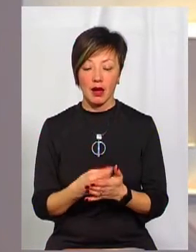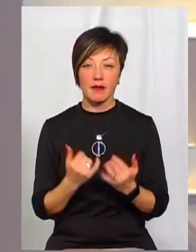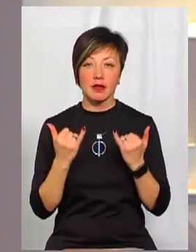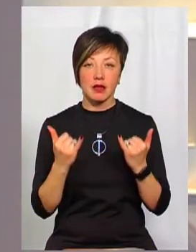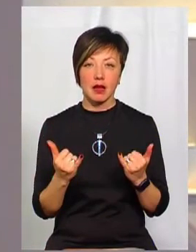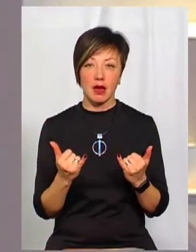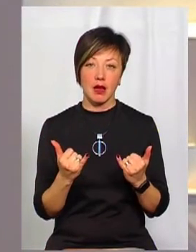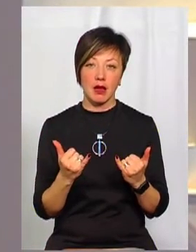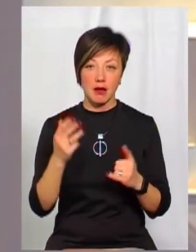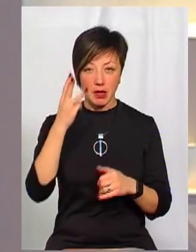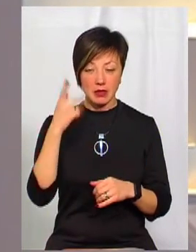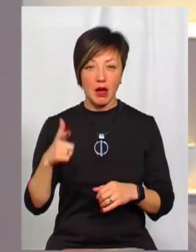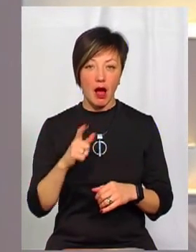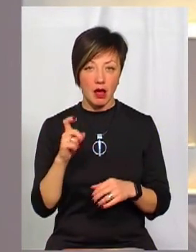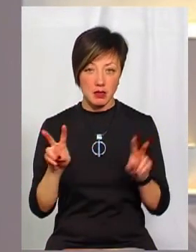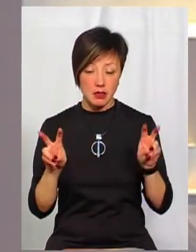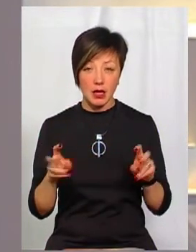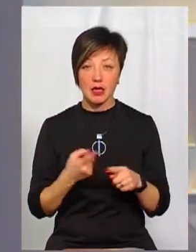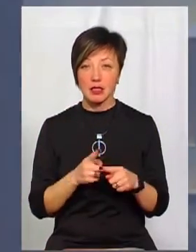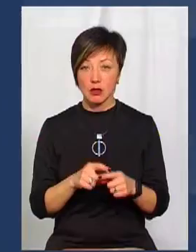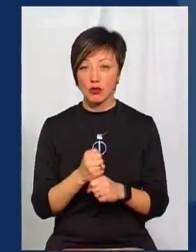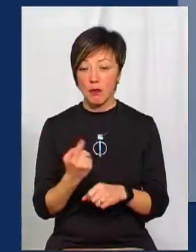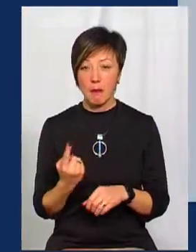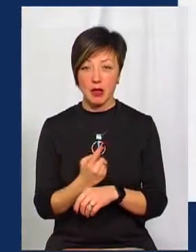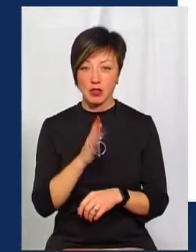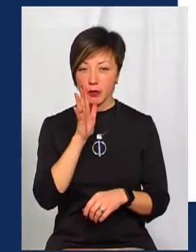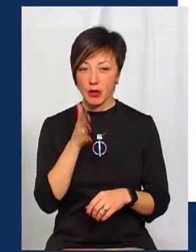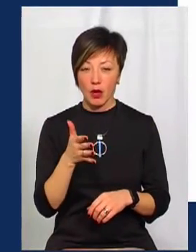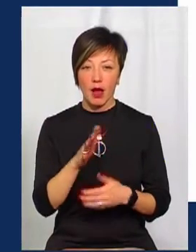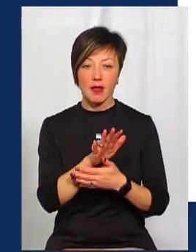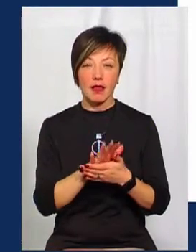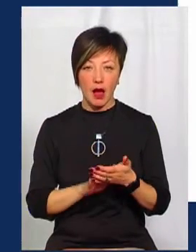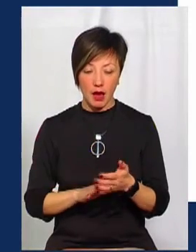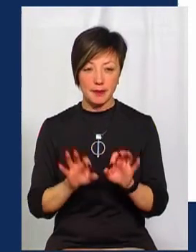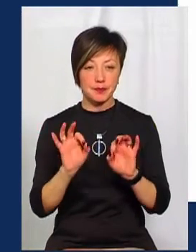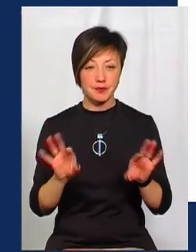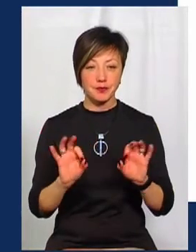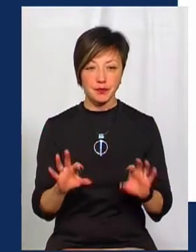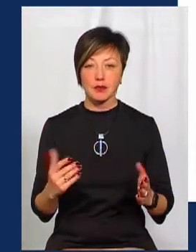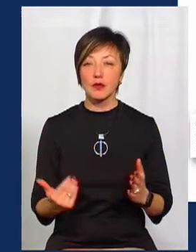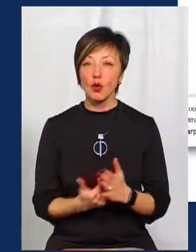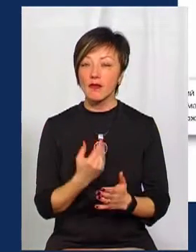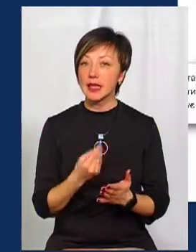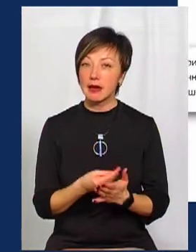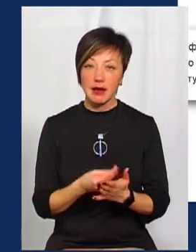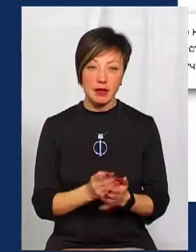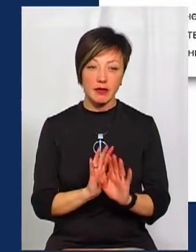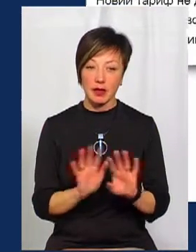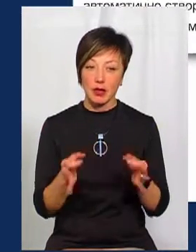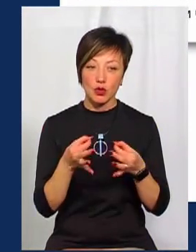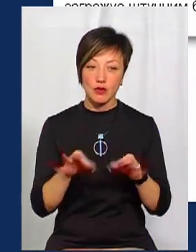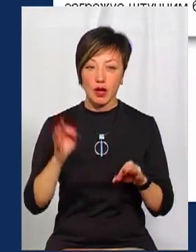для акціонерного товариства Хмельницькгаз, і це зроблено вперше за 5 років. А от далі цитую, що новий тариф не